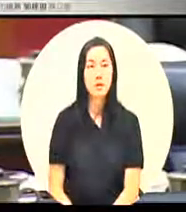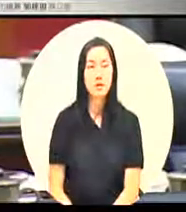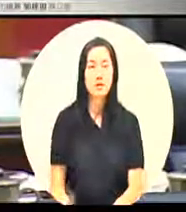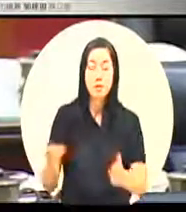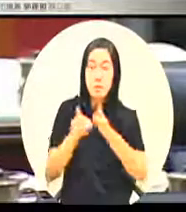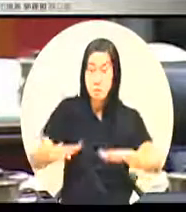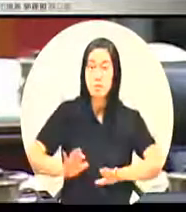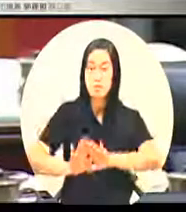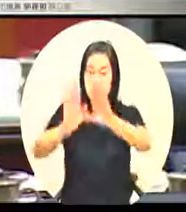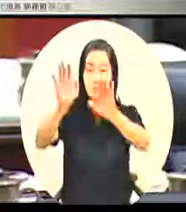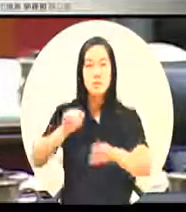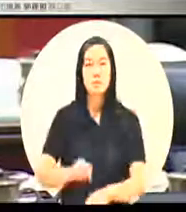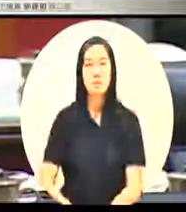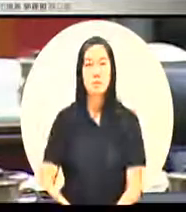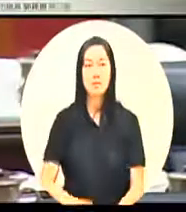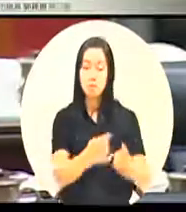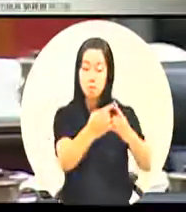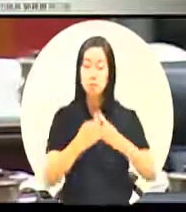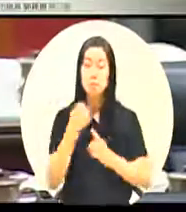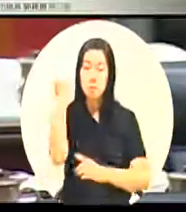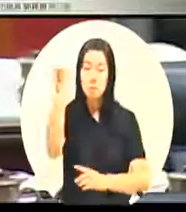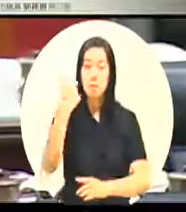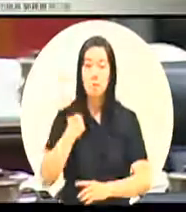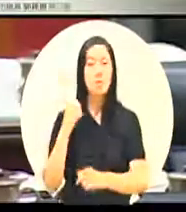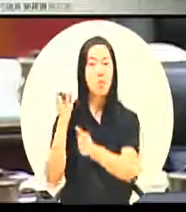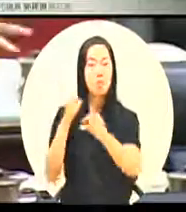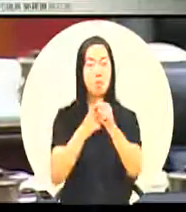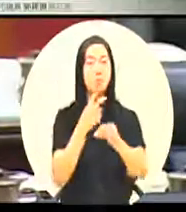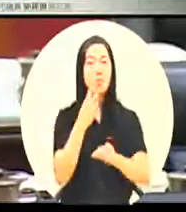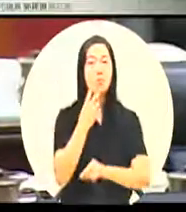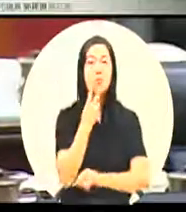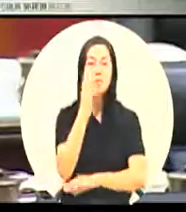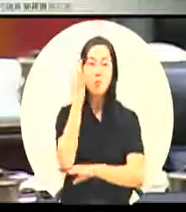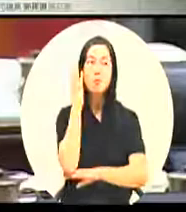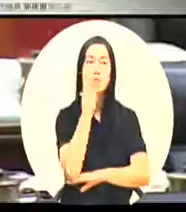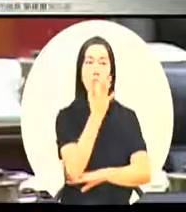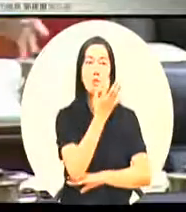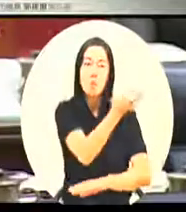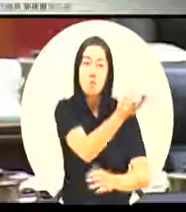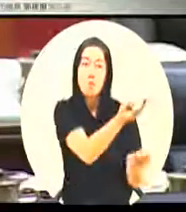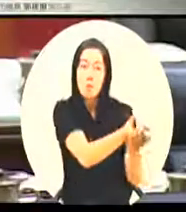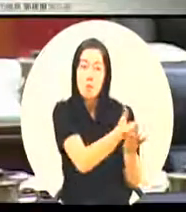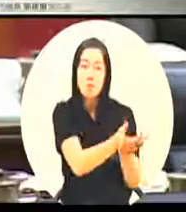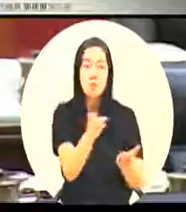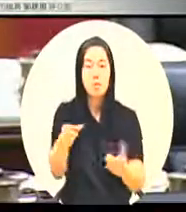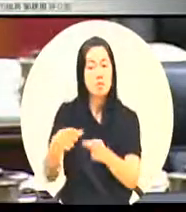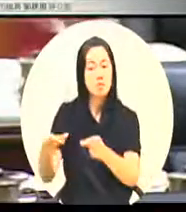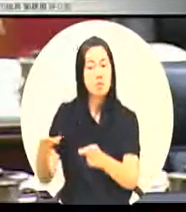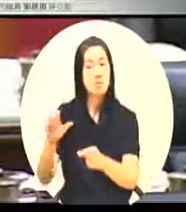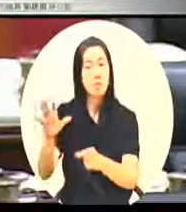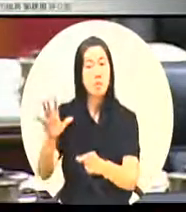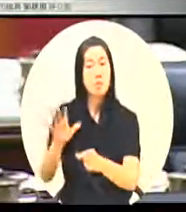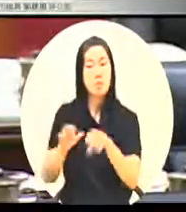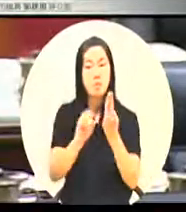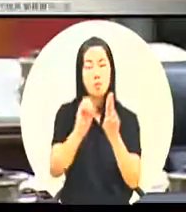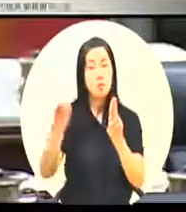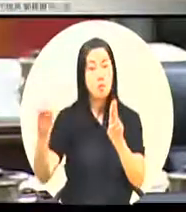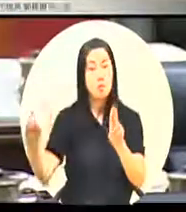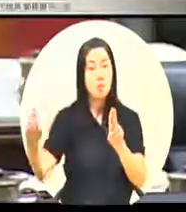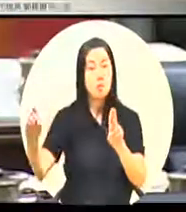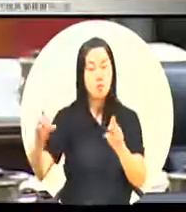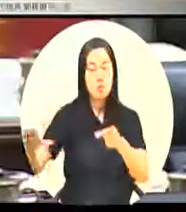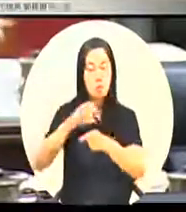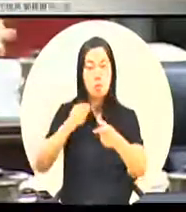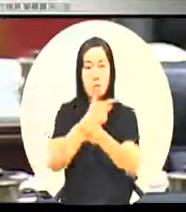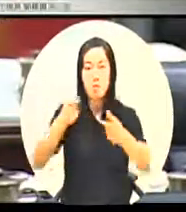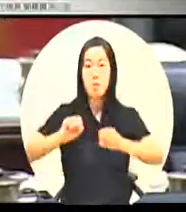因若来咱抗议，是毋是咱爱甲中央讨钱，甲辅导，让伊有标章？ 人日本拢会使2011年就全国实施啊，为